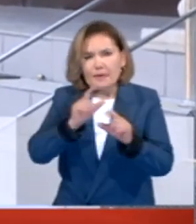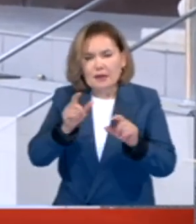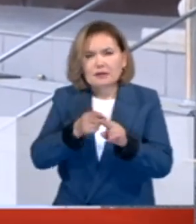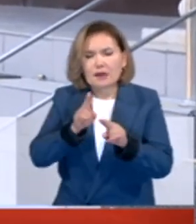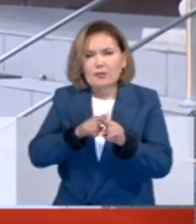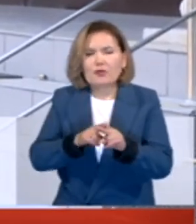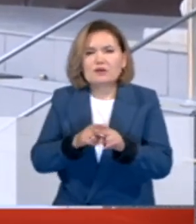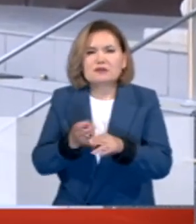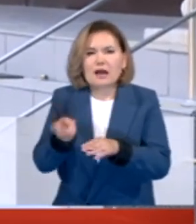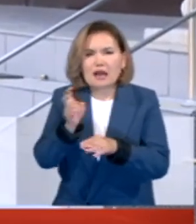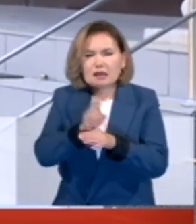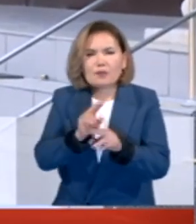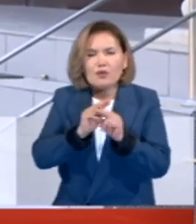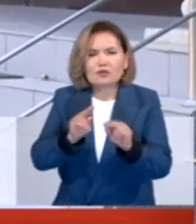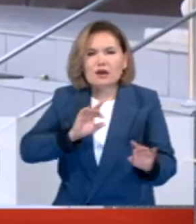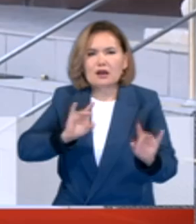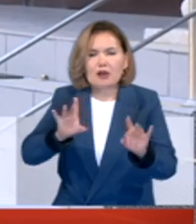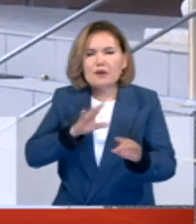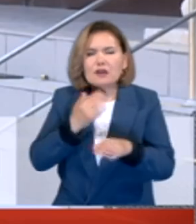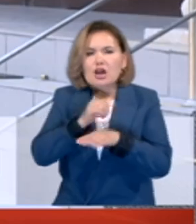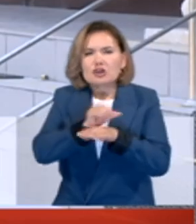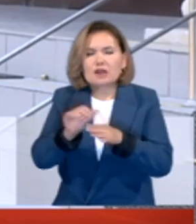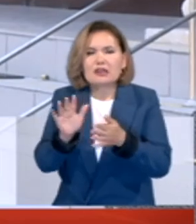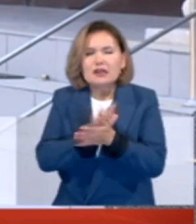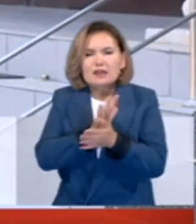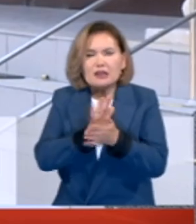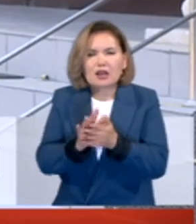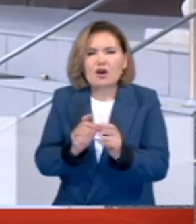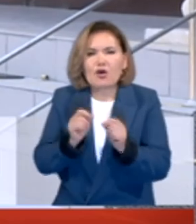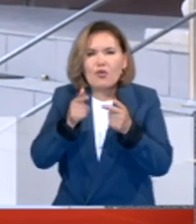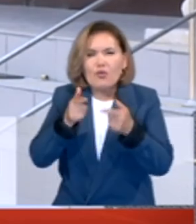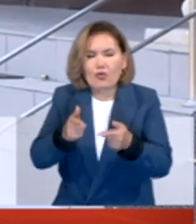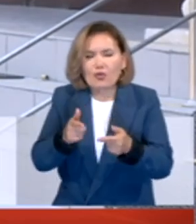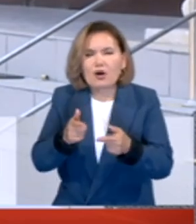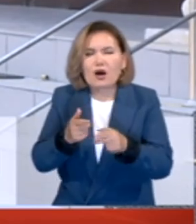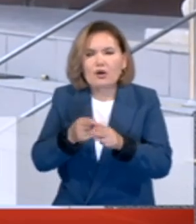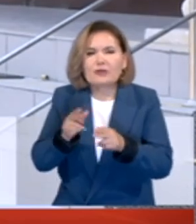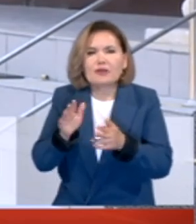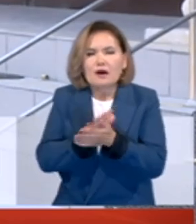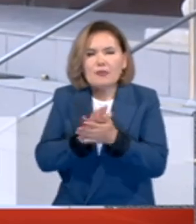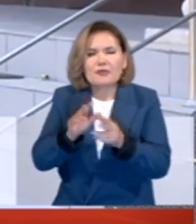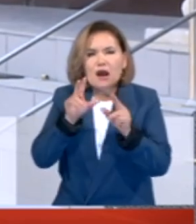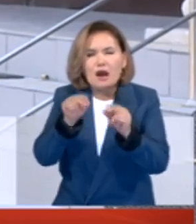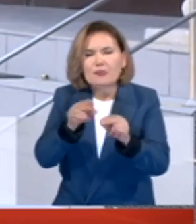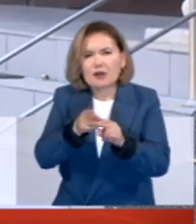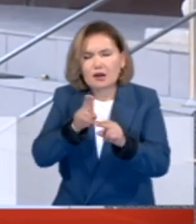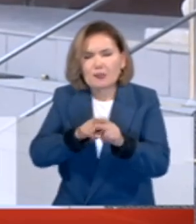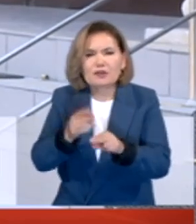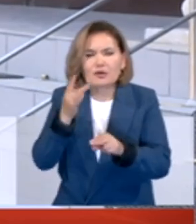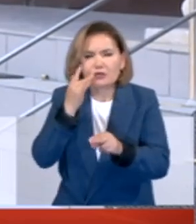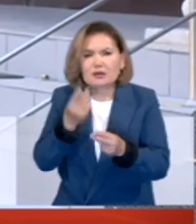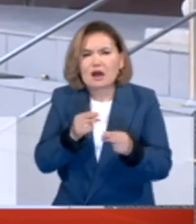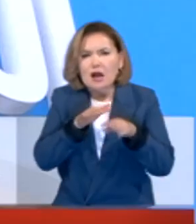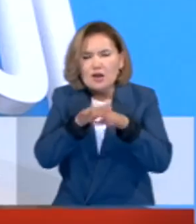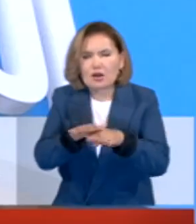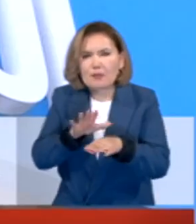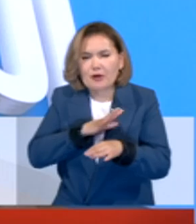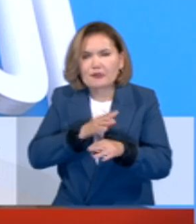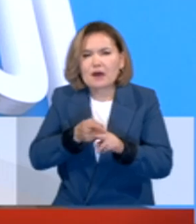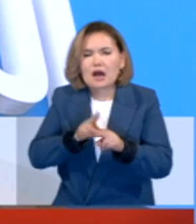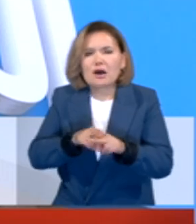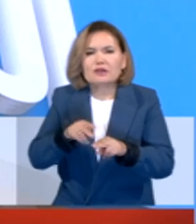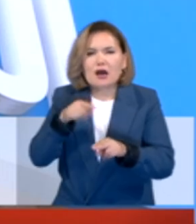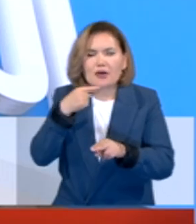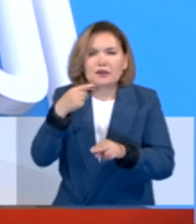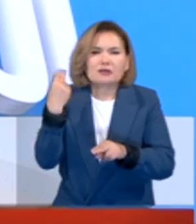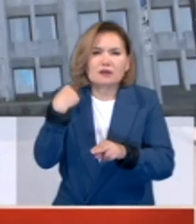жасағанын айтты. Шетелге тегін оқуға түсіреміз, бірақ алдын ала тілдік курс сырға қатысу керек деген соң орталықтың өзіне келіп ақша төледім. Мектепке келіп айтқан